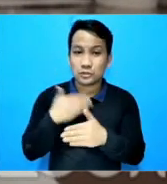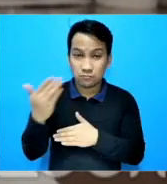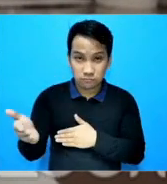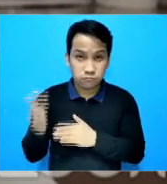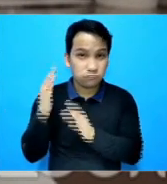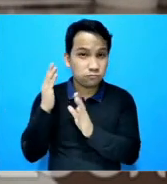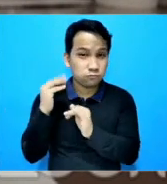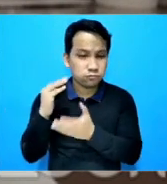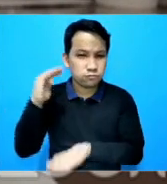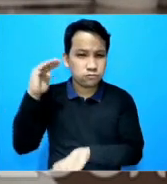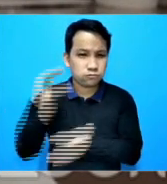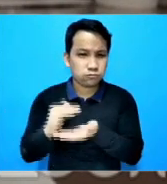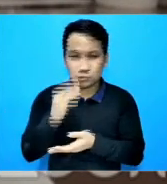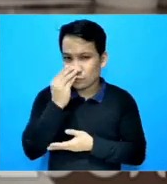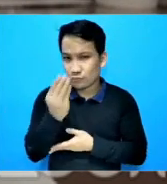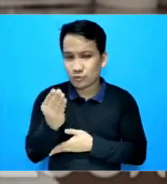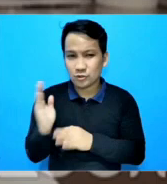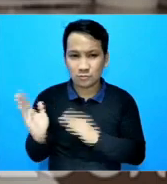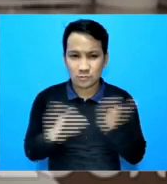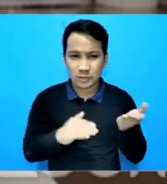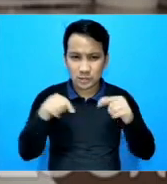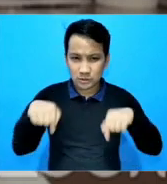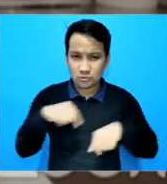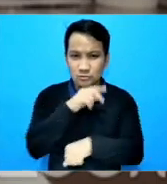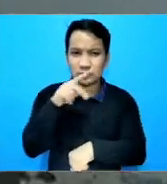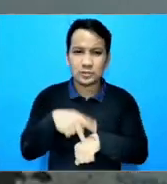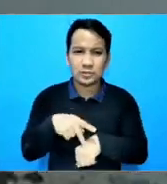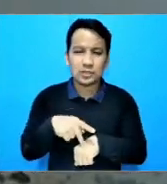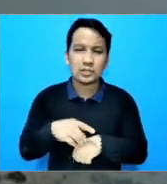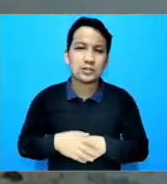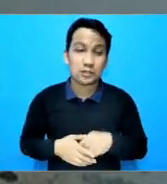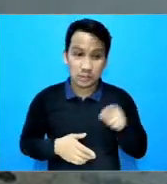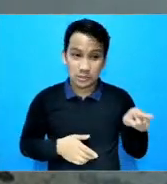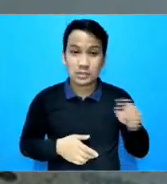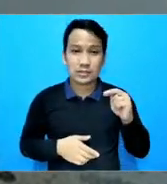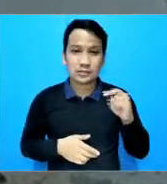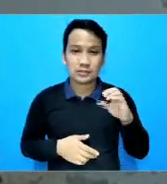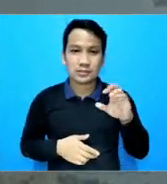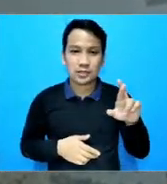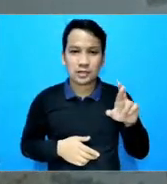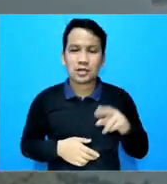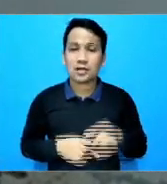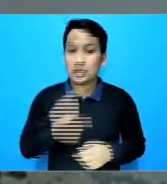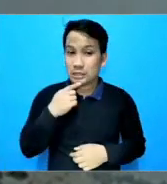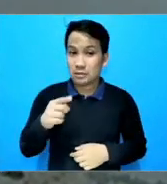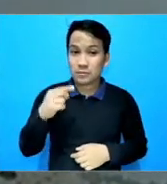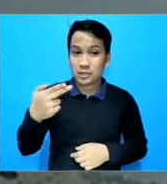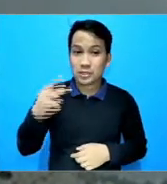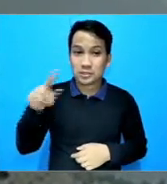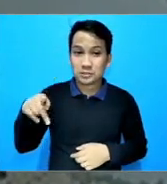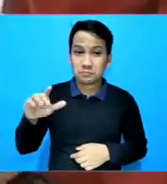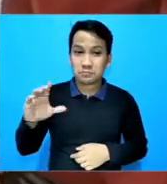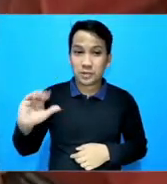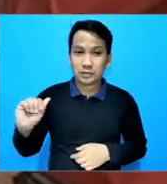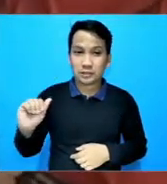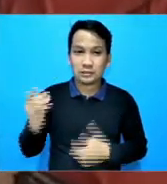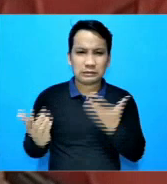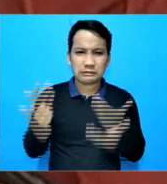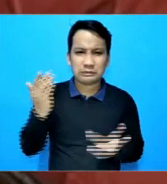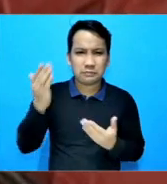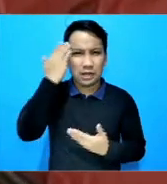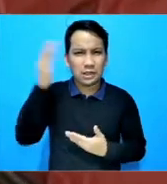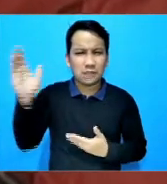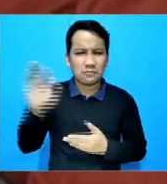lessen the number of deaths in the country, specifically in NCR. Pero ayon sa HPAC, di pa rin nareresolba ang problema